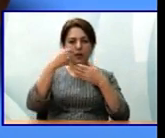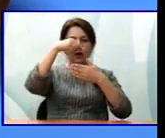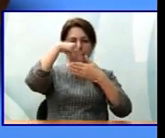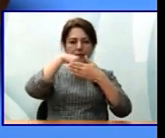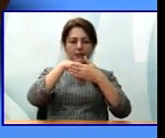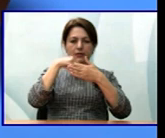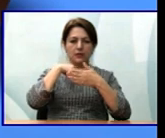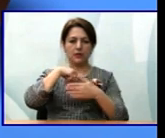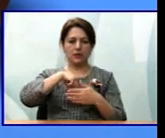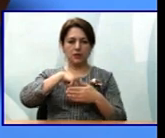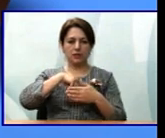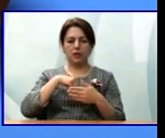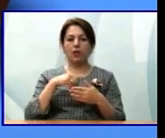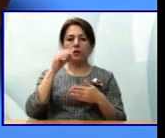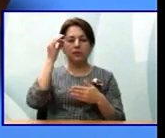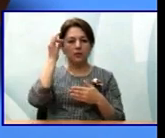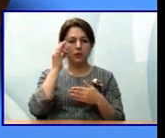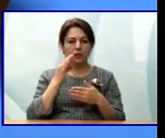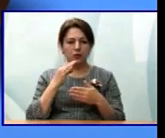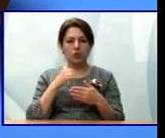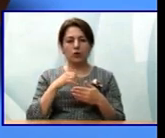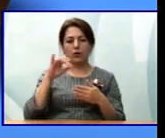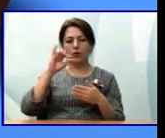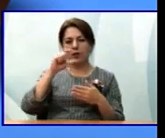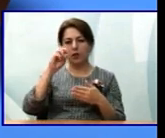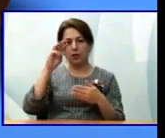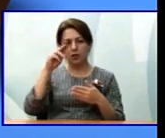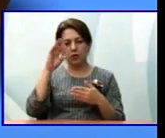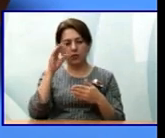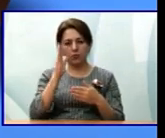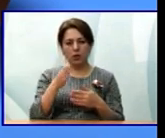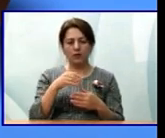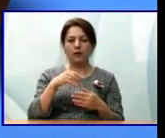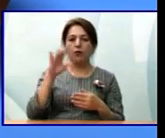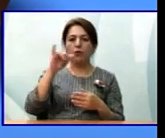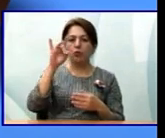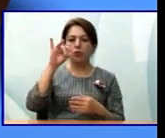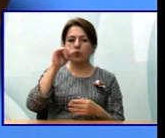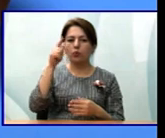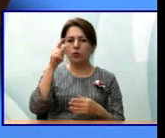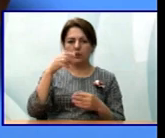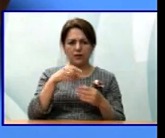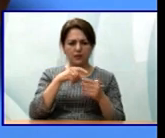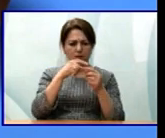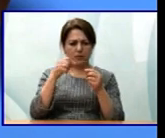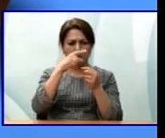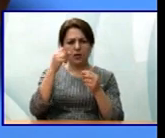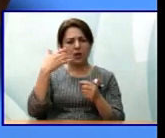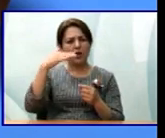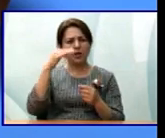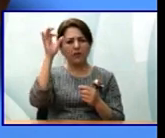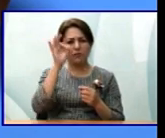ichki qavati esa shirador va etdor bo'ladi. Urug'ining tarkibida